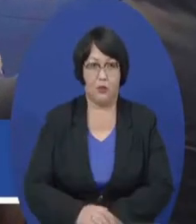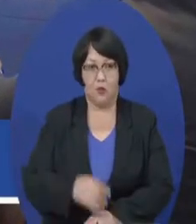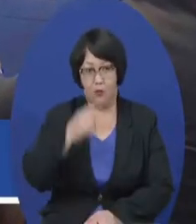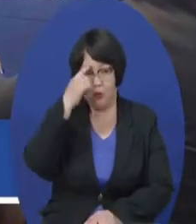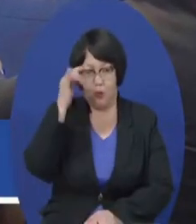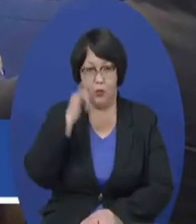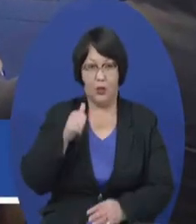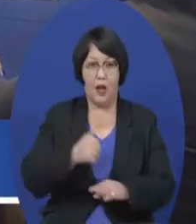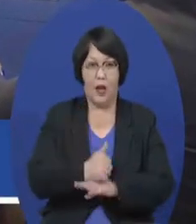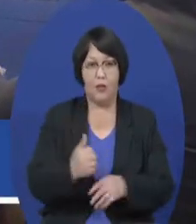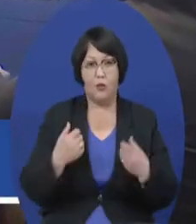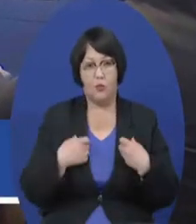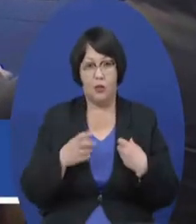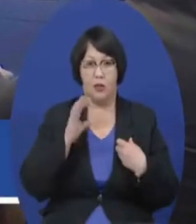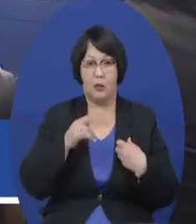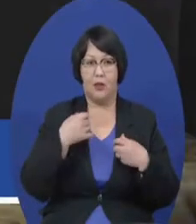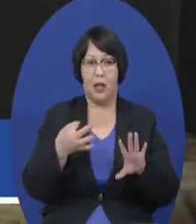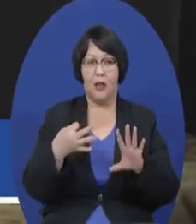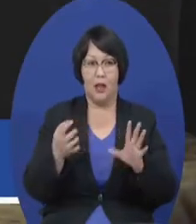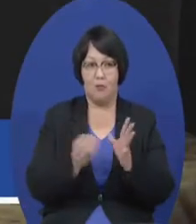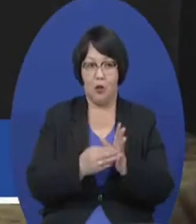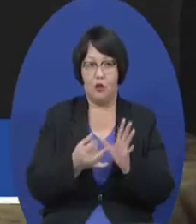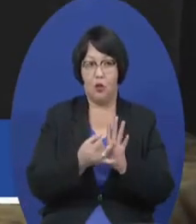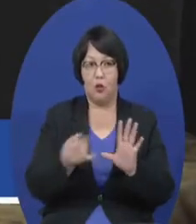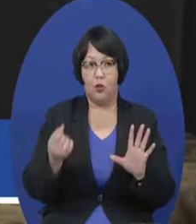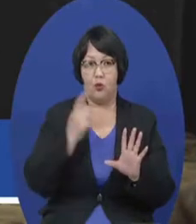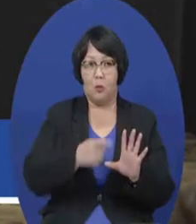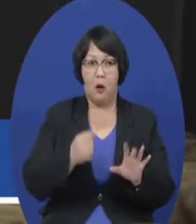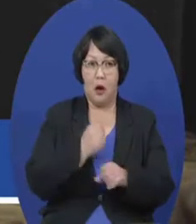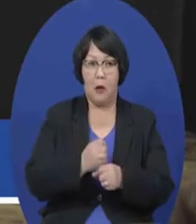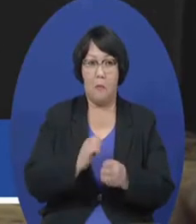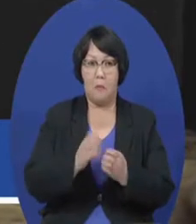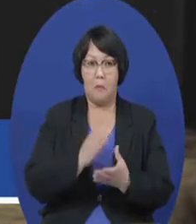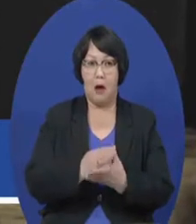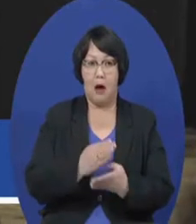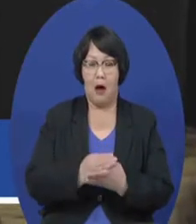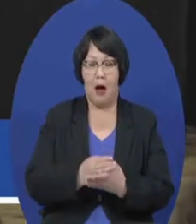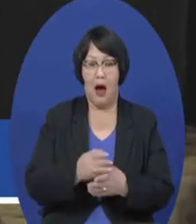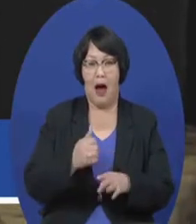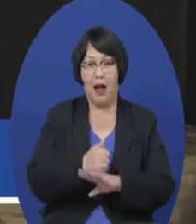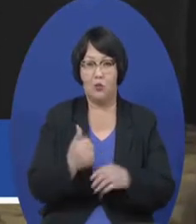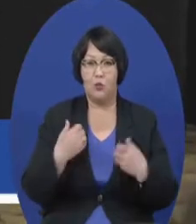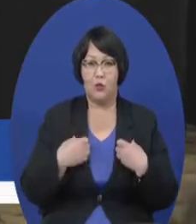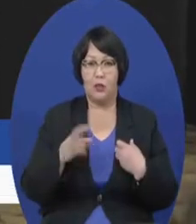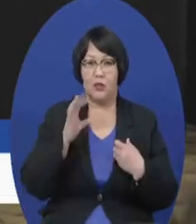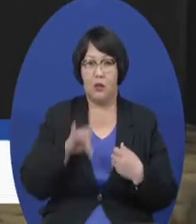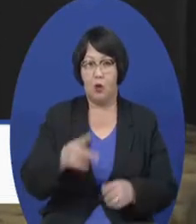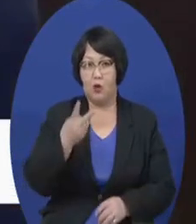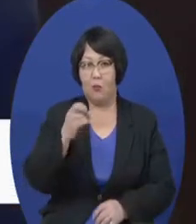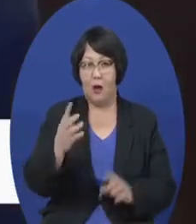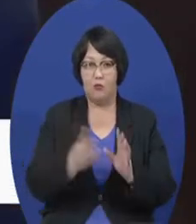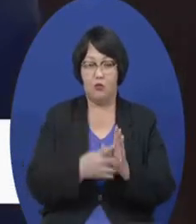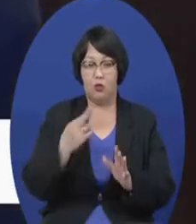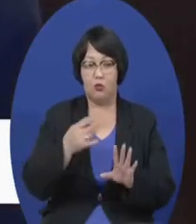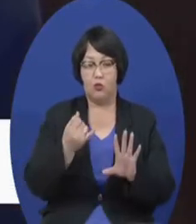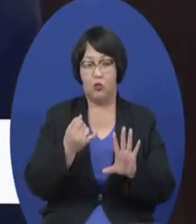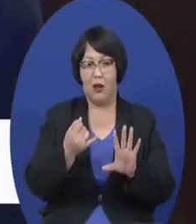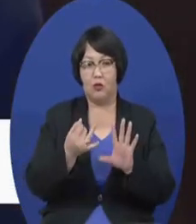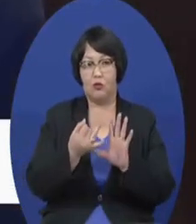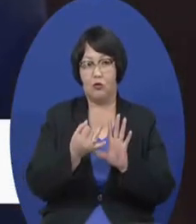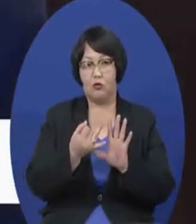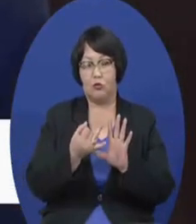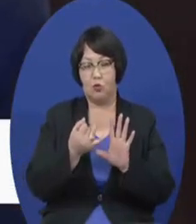Манай улсын аялал жуулчлалын салбарт нийт 88700 гаруй хүн ажилладаг. Энэ салбарынхан 2019 онд 607 сая доллар